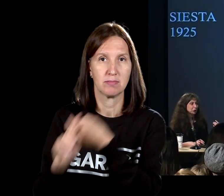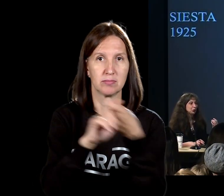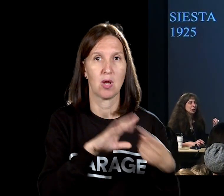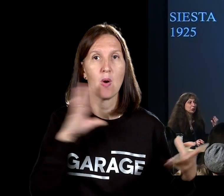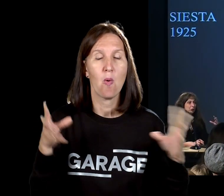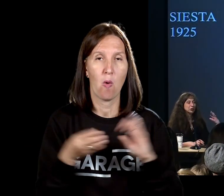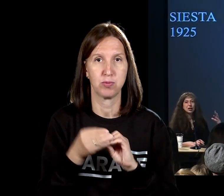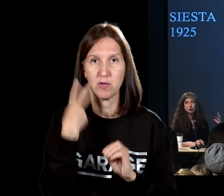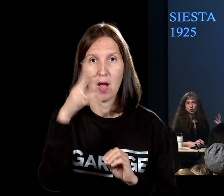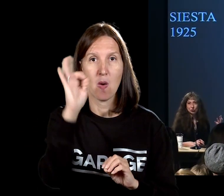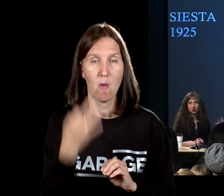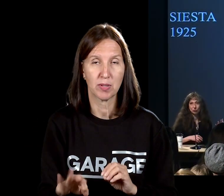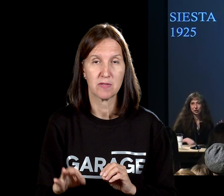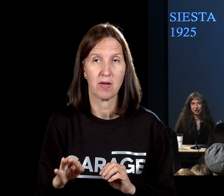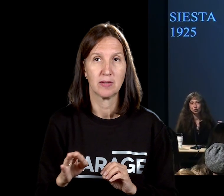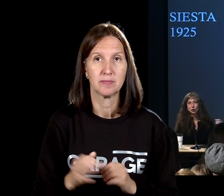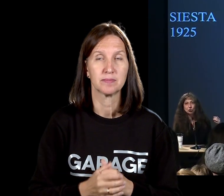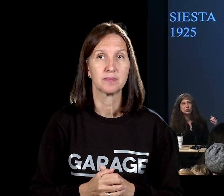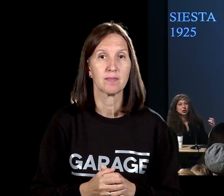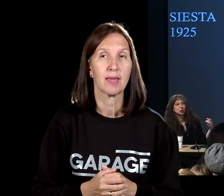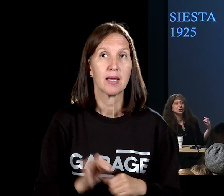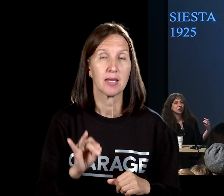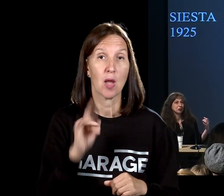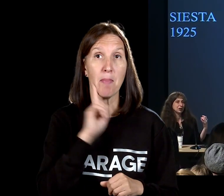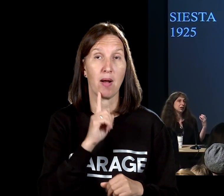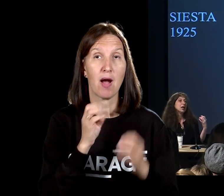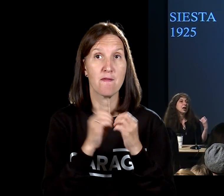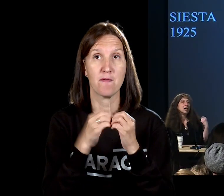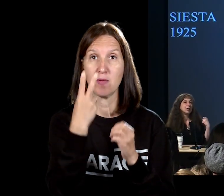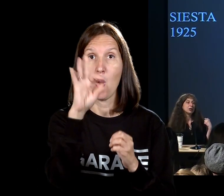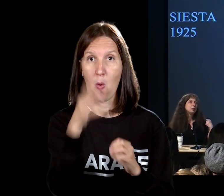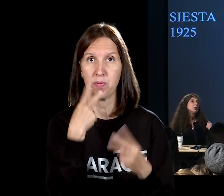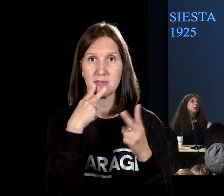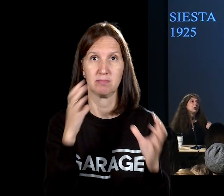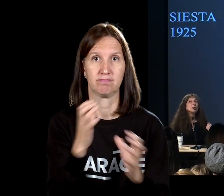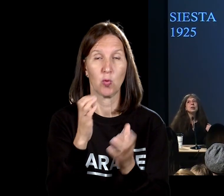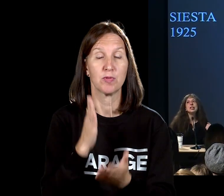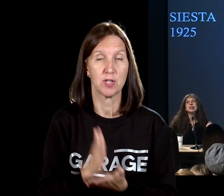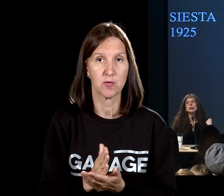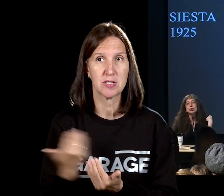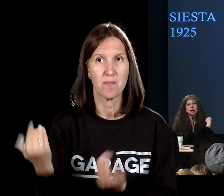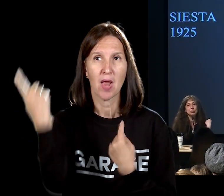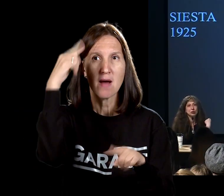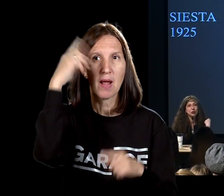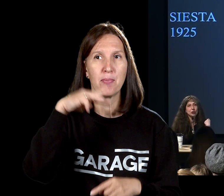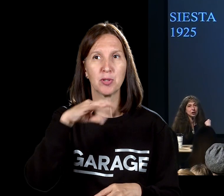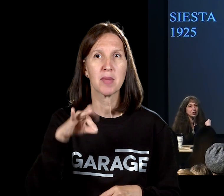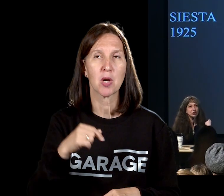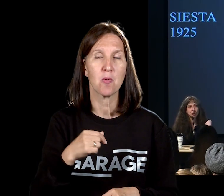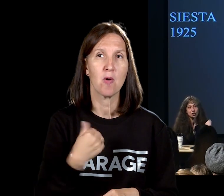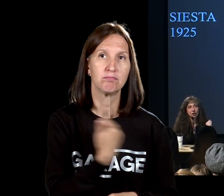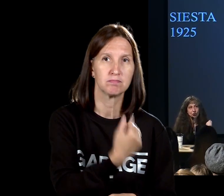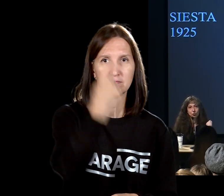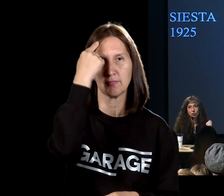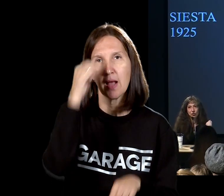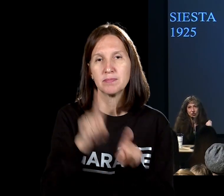образ, который еще хоть как-то можно там угадать, он еще пока что удерживается. А работа Миро мне немножко напоминает, как ни